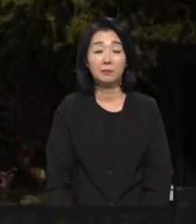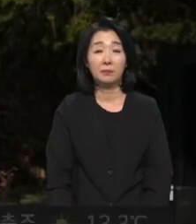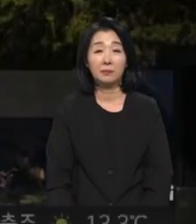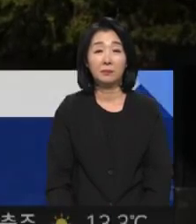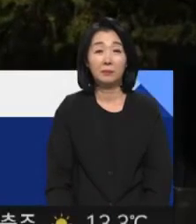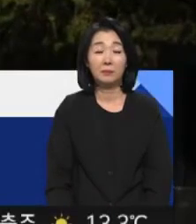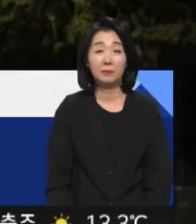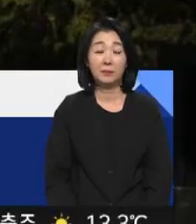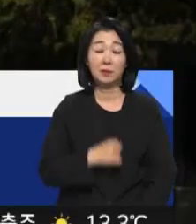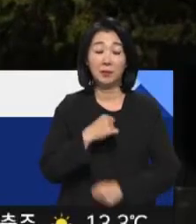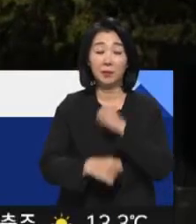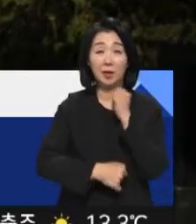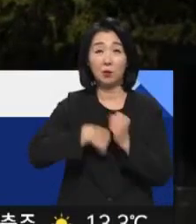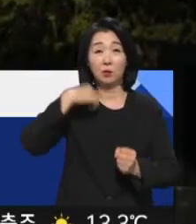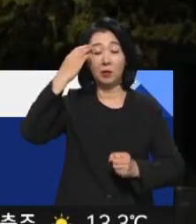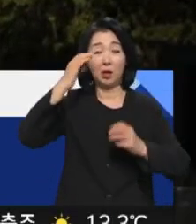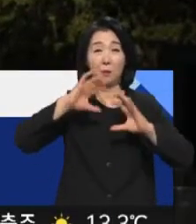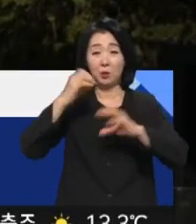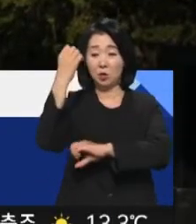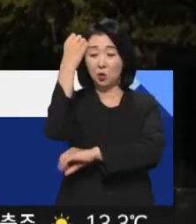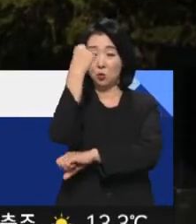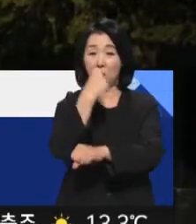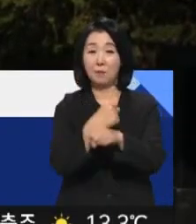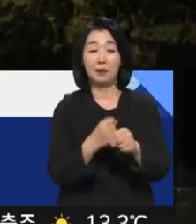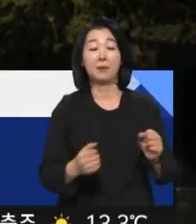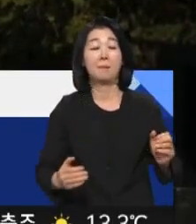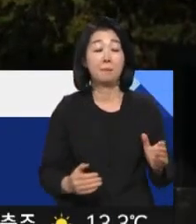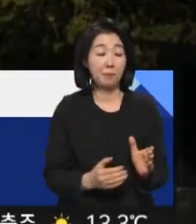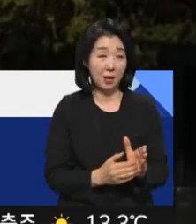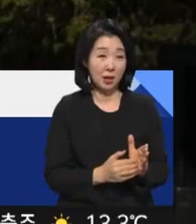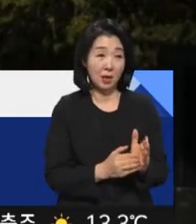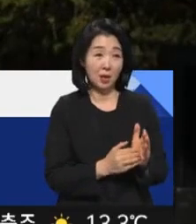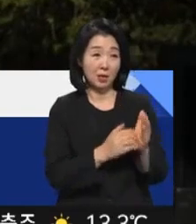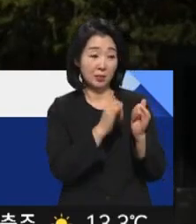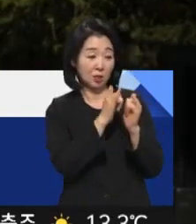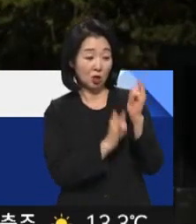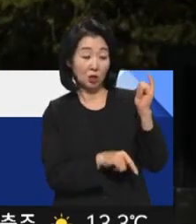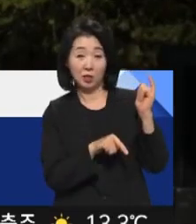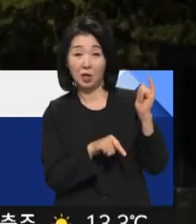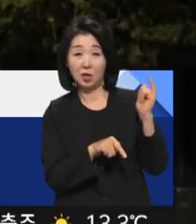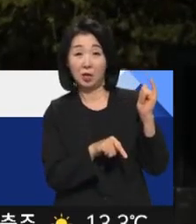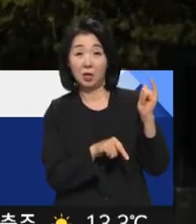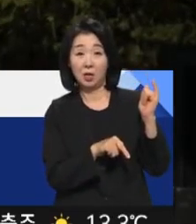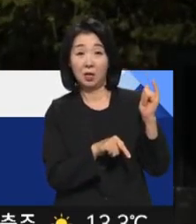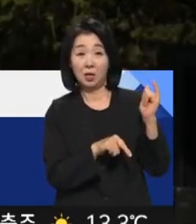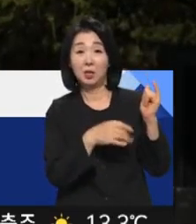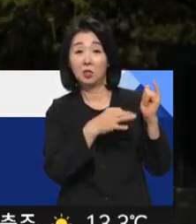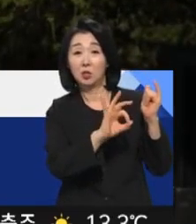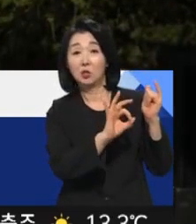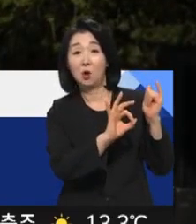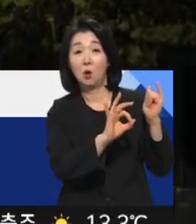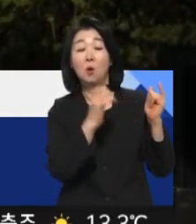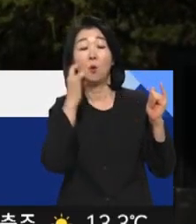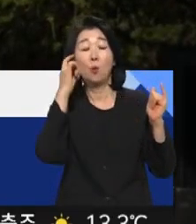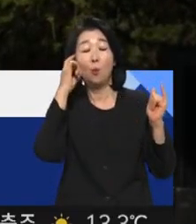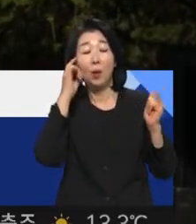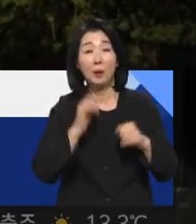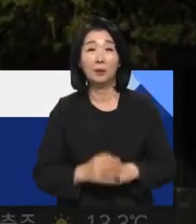자유 대한민국의 초석을 마련했다는 그 역사적 사실만으로도 07 과3이